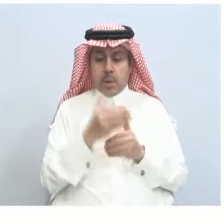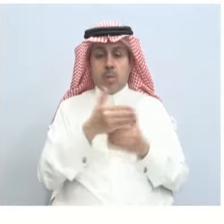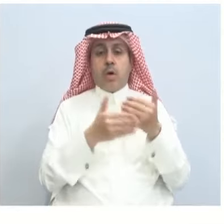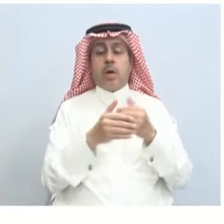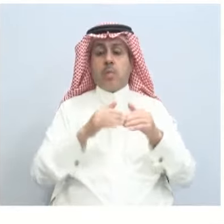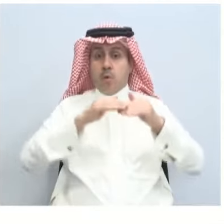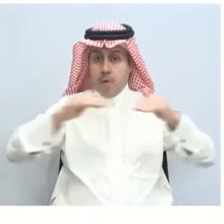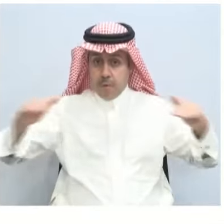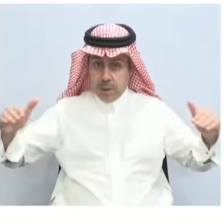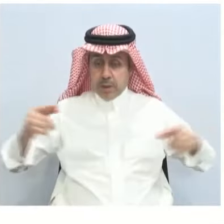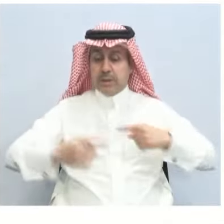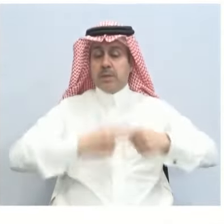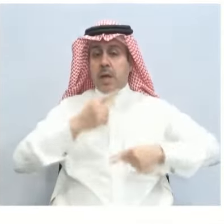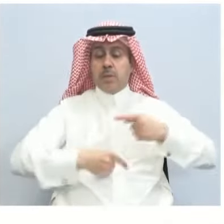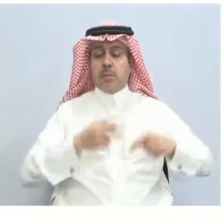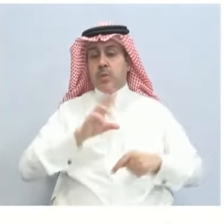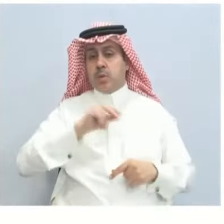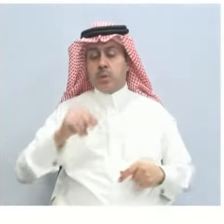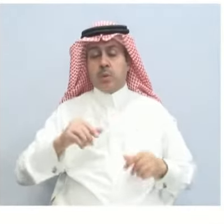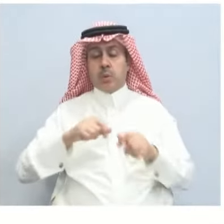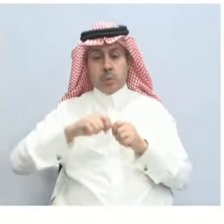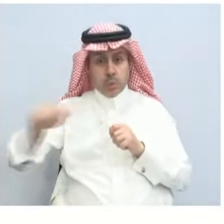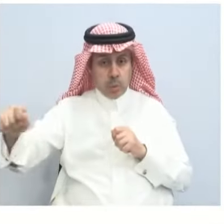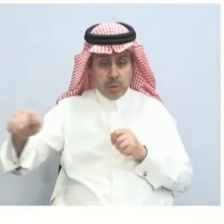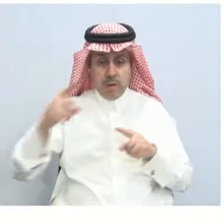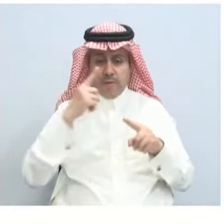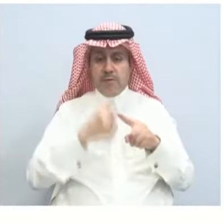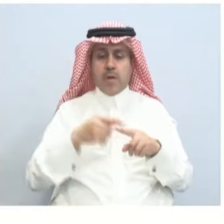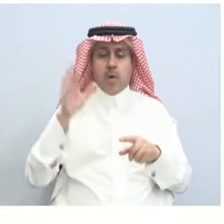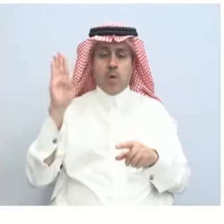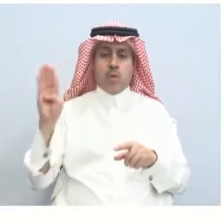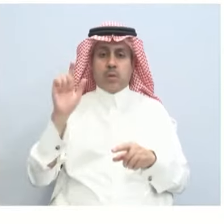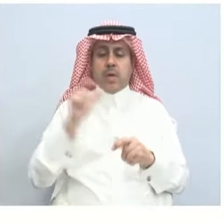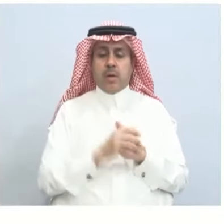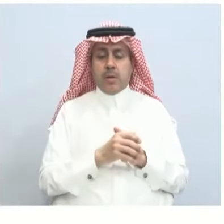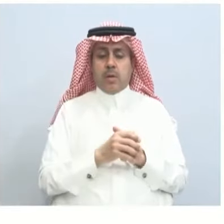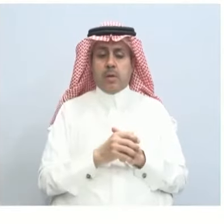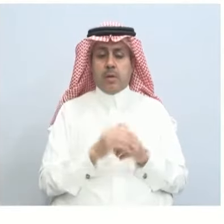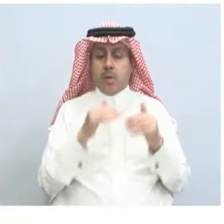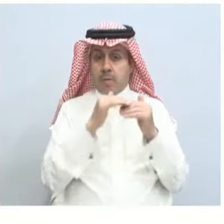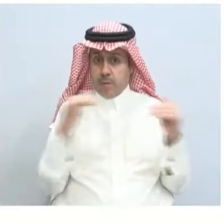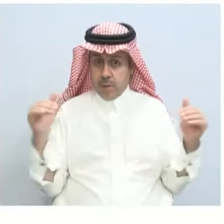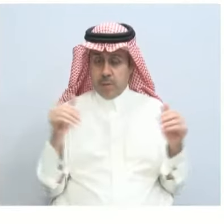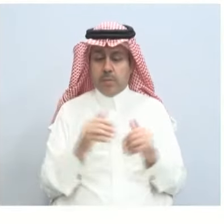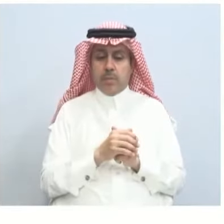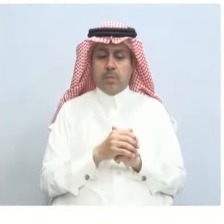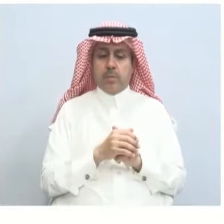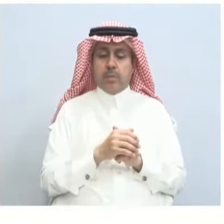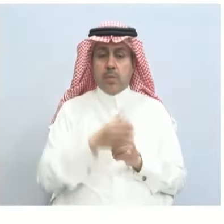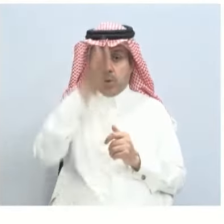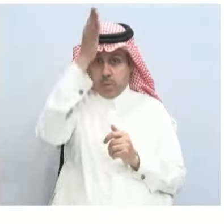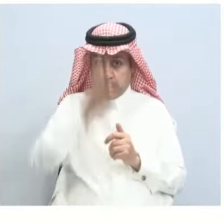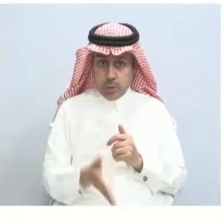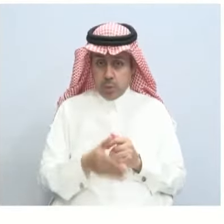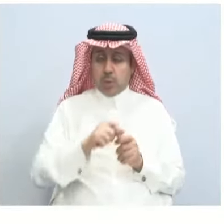الافقيه دائما ما تساوي طول المتجه في كوساين الثيتا هذه المركبه الافقيه اما المركبه الراسيه فهي طول